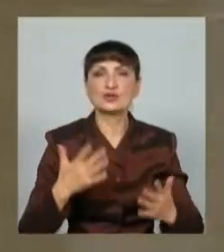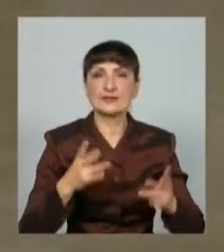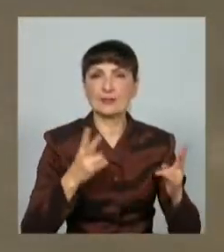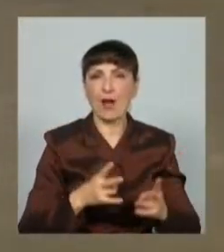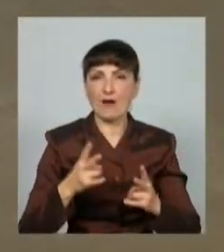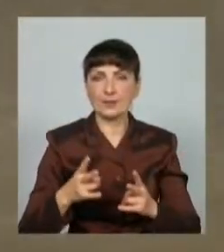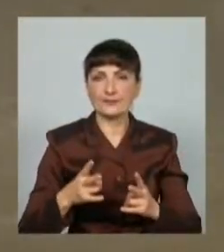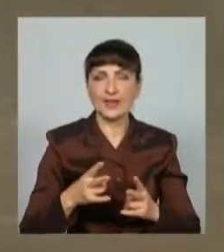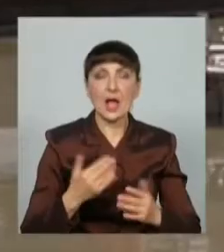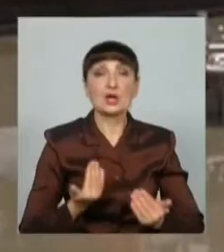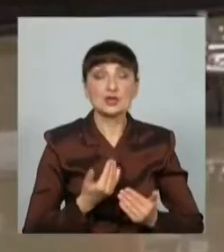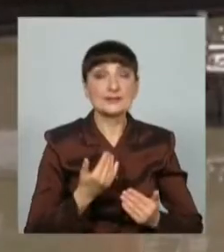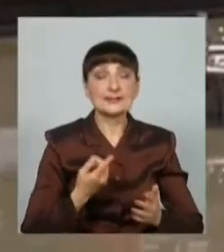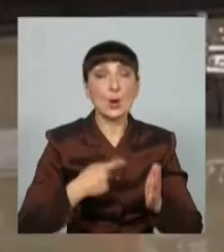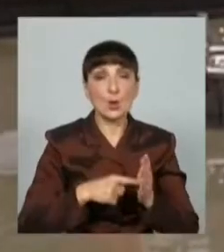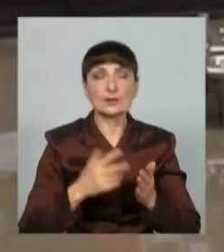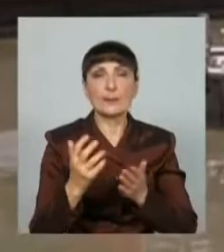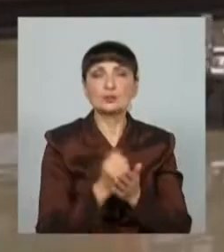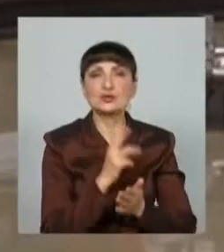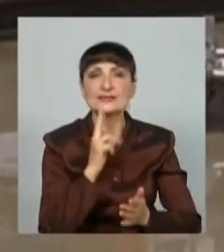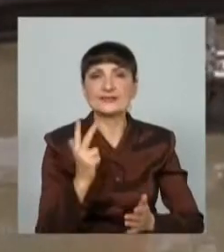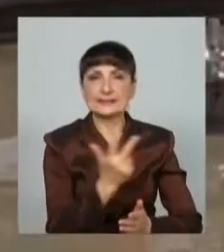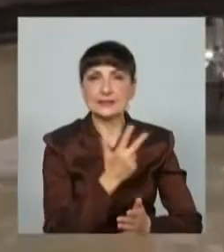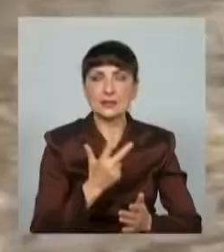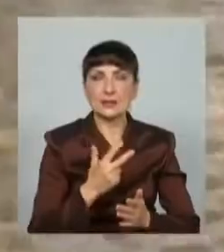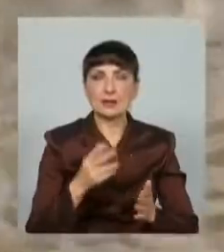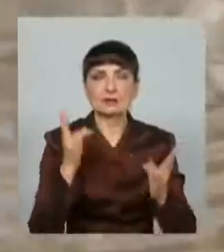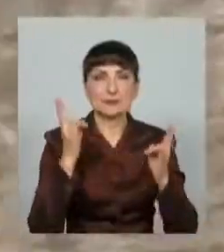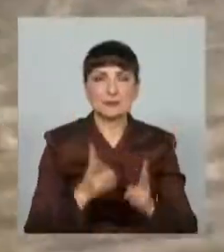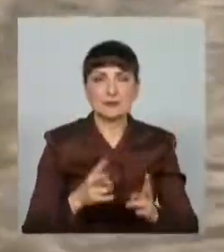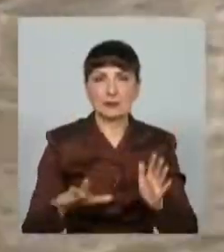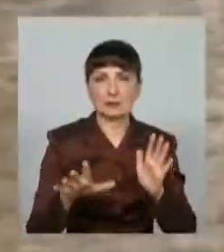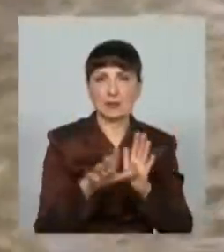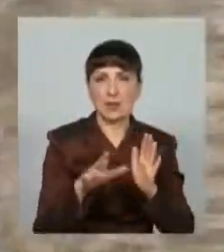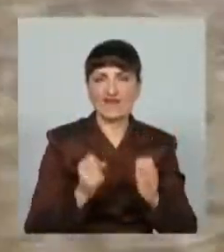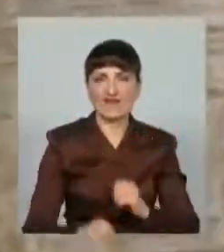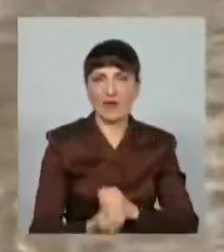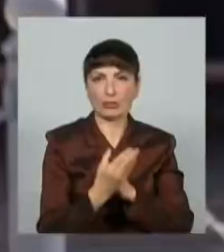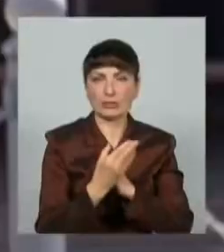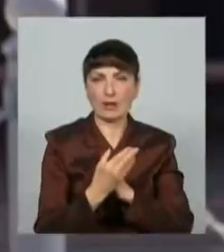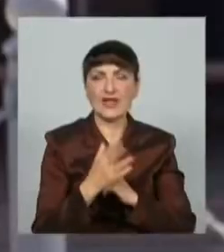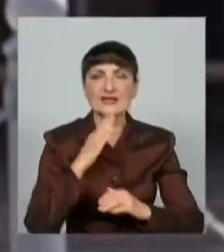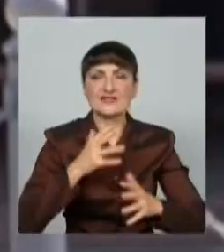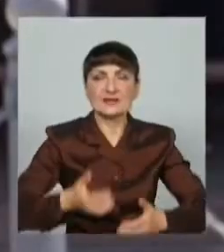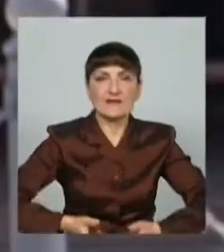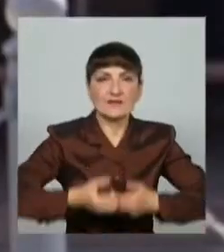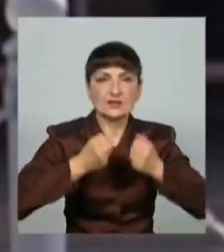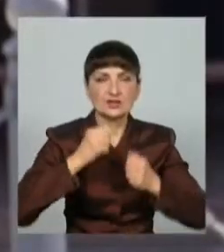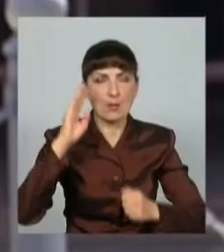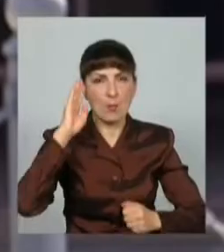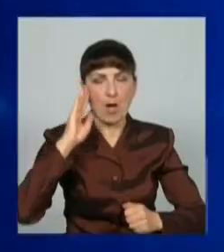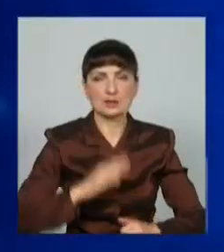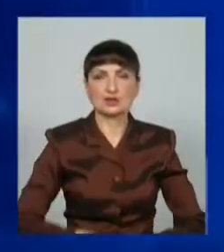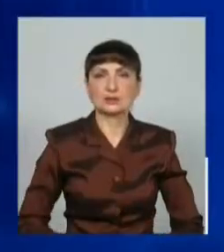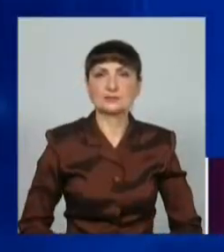травмы. Напомню, что жительницы города получили серьезные травмы после удара током в фонтане. Из воды их вытащил случайный